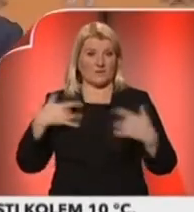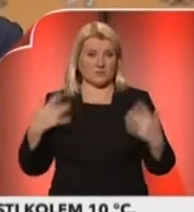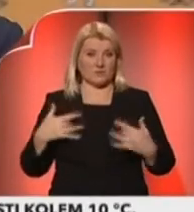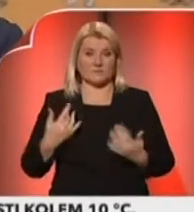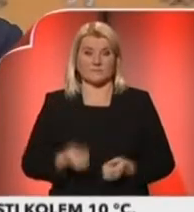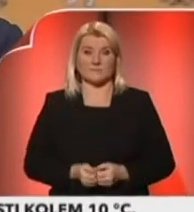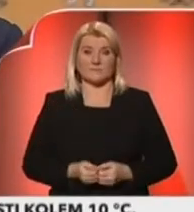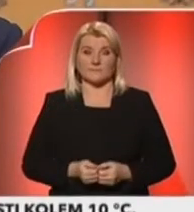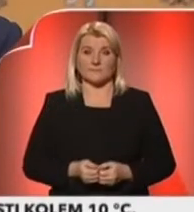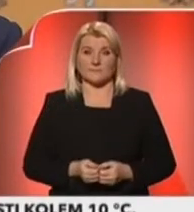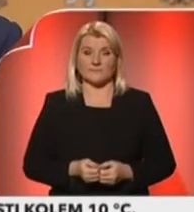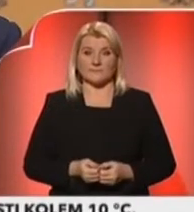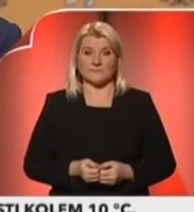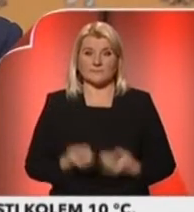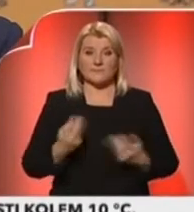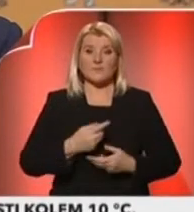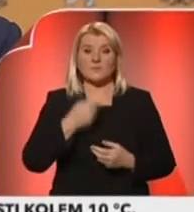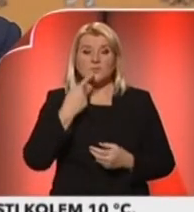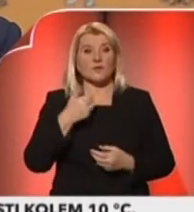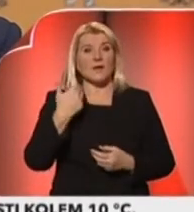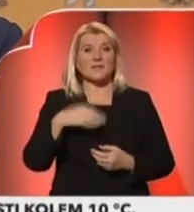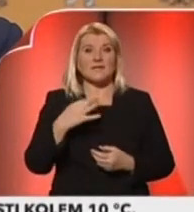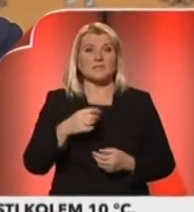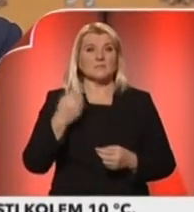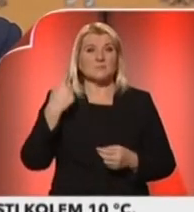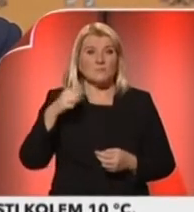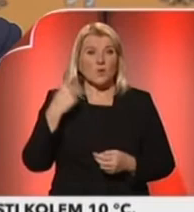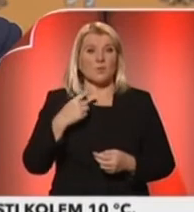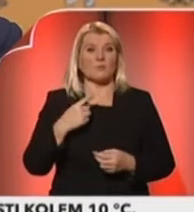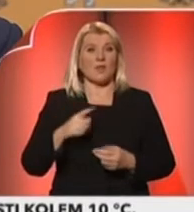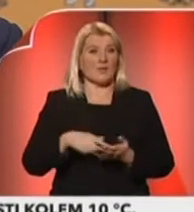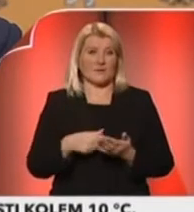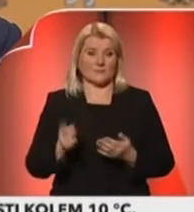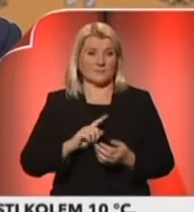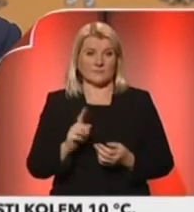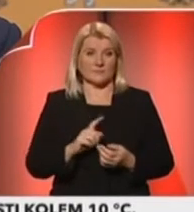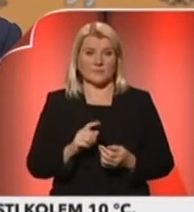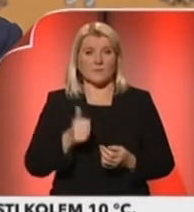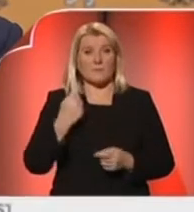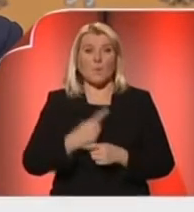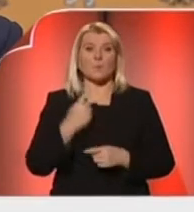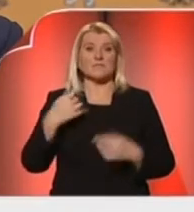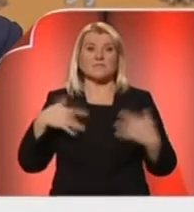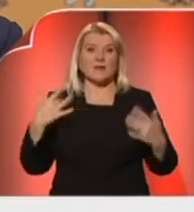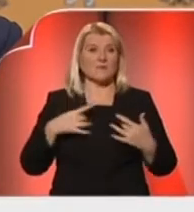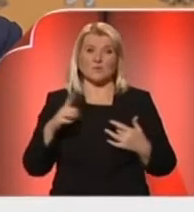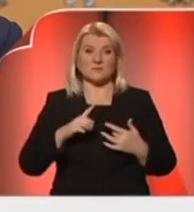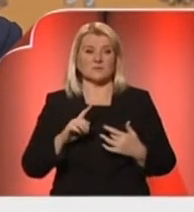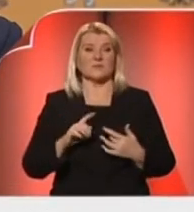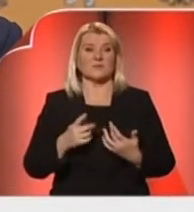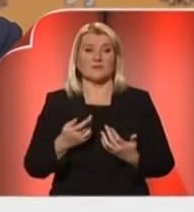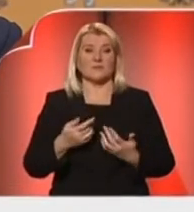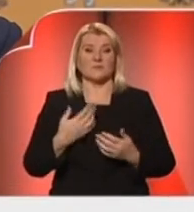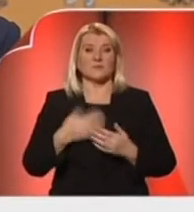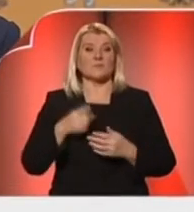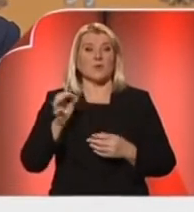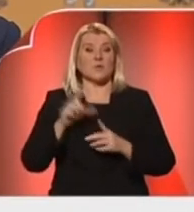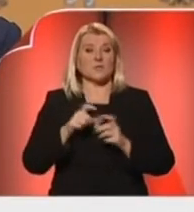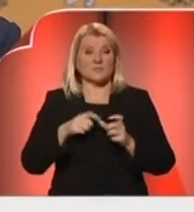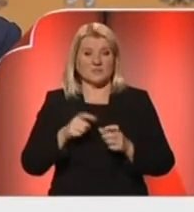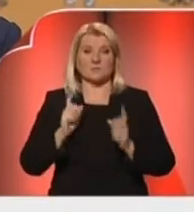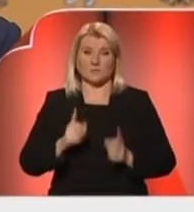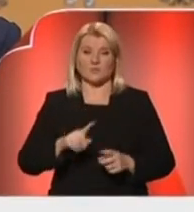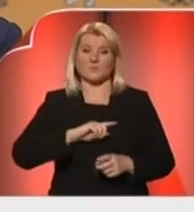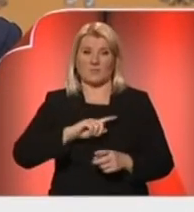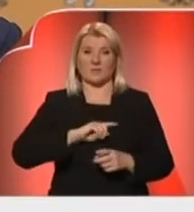Já bych neřekl, že to byl jediný problém při jednání s ODS zdravotnictví. Víte, tady si ODS musí šáhnout